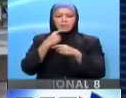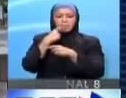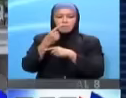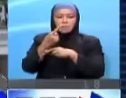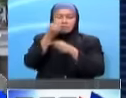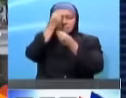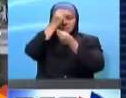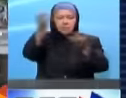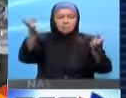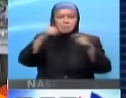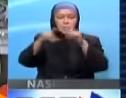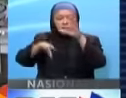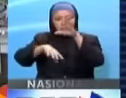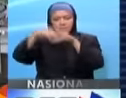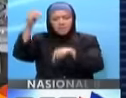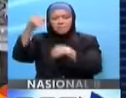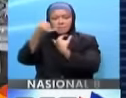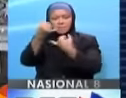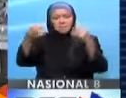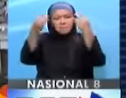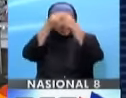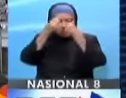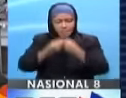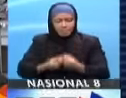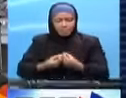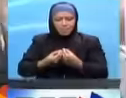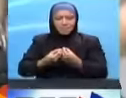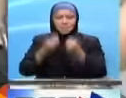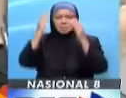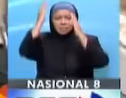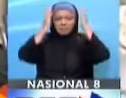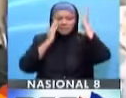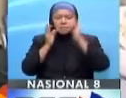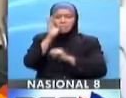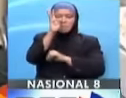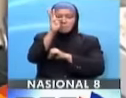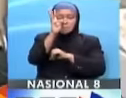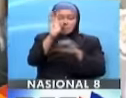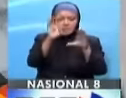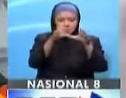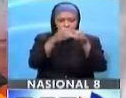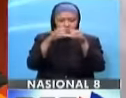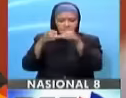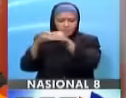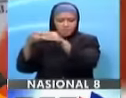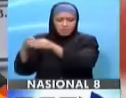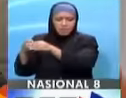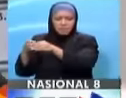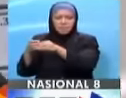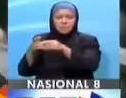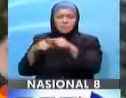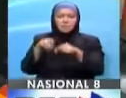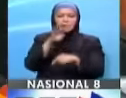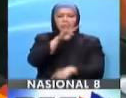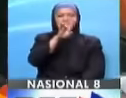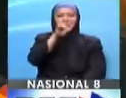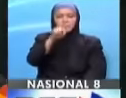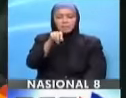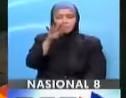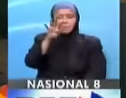dikeluarkan Jabatan Perangkaan Malaysia, 6 kumpulan barangan dan perkhidmatan yang berwajaran 47.4